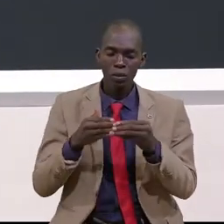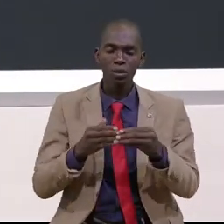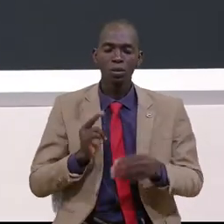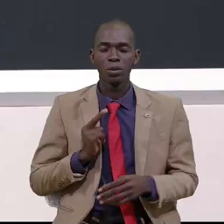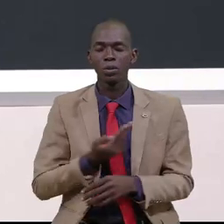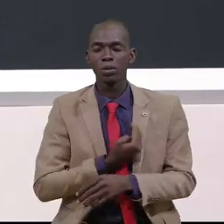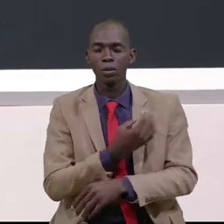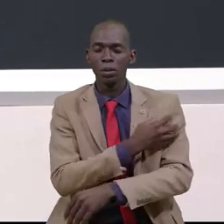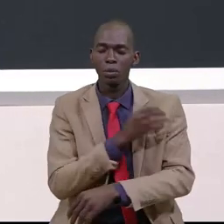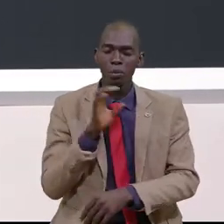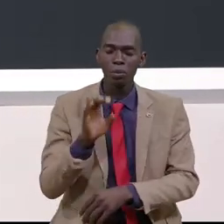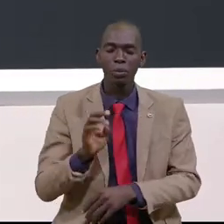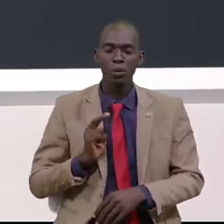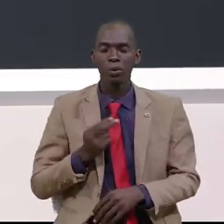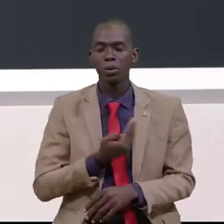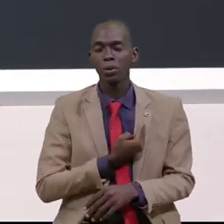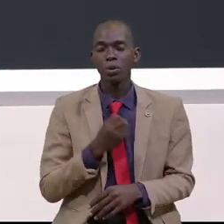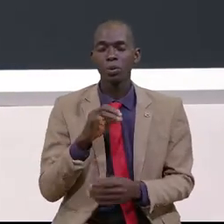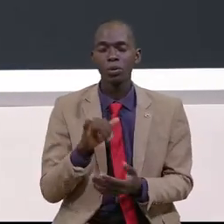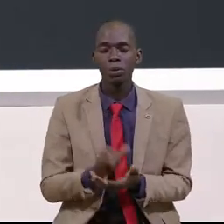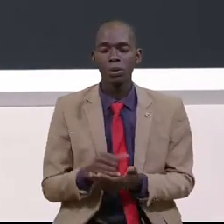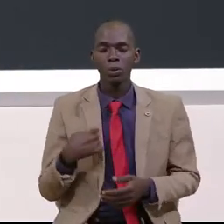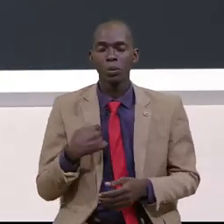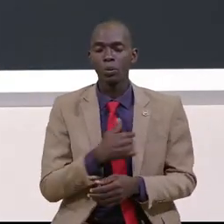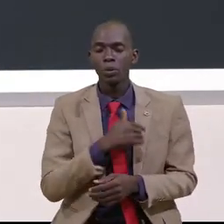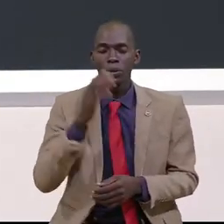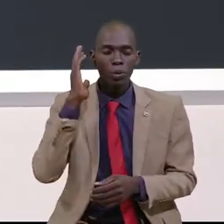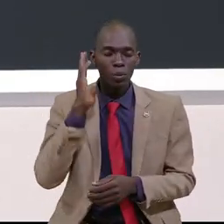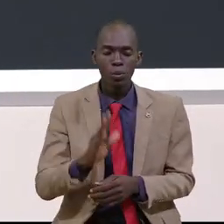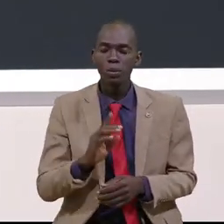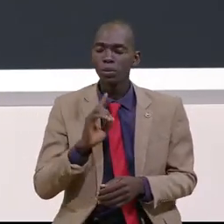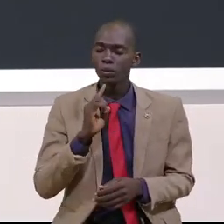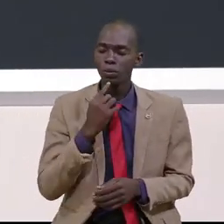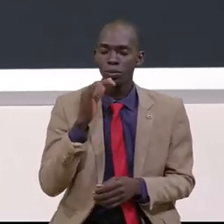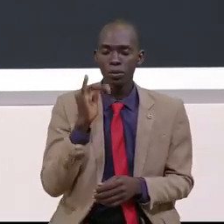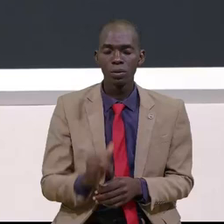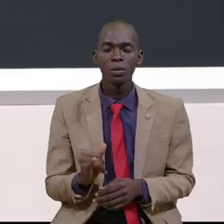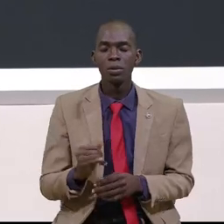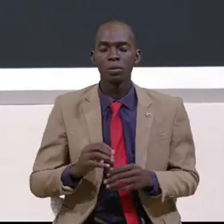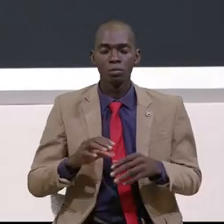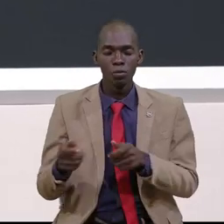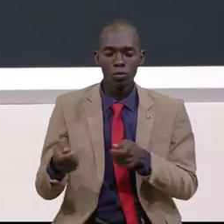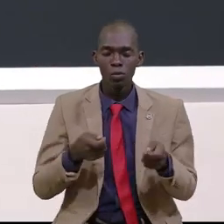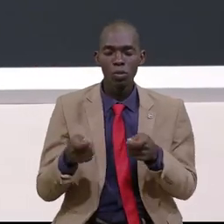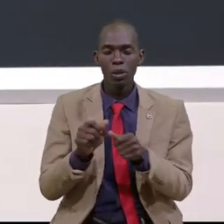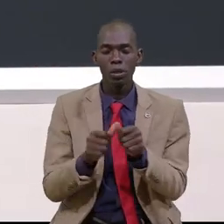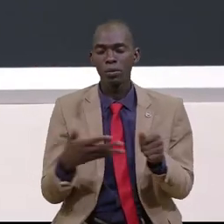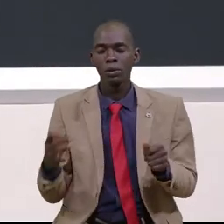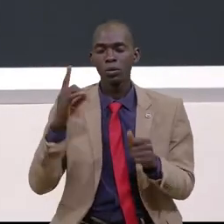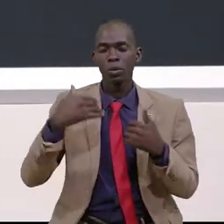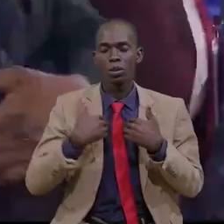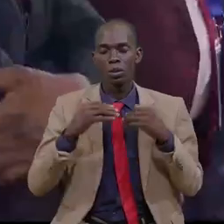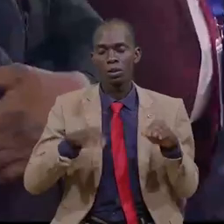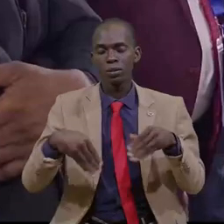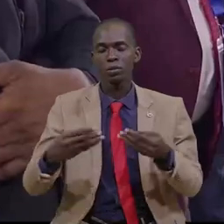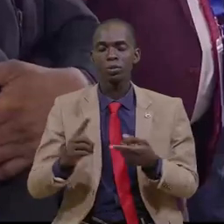conduis-nous. Donne-nous la puissance afin que nous puissions gérer efficacement